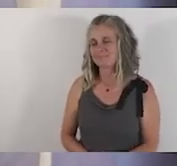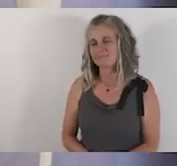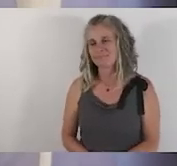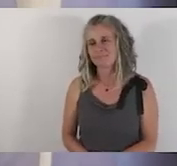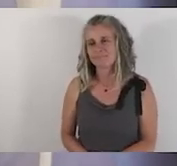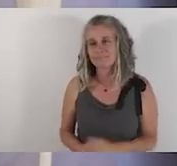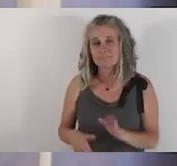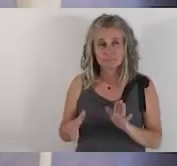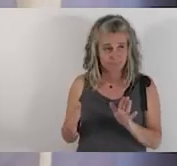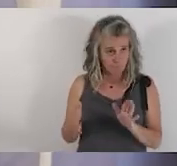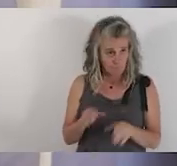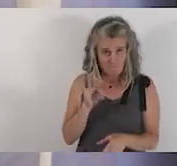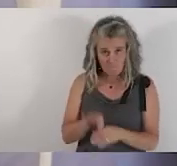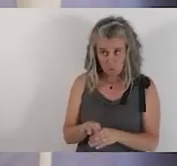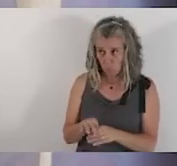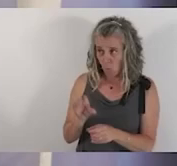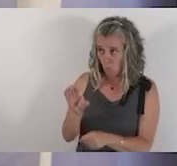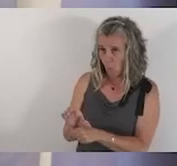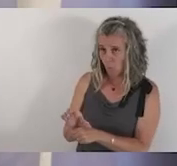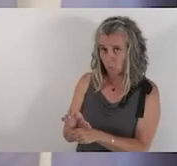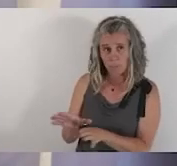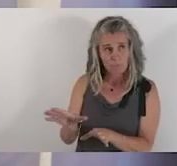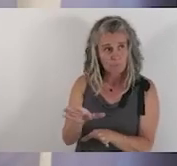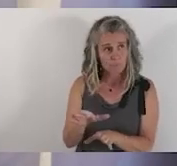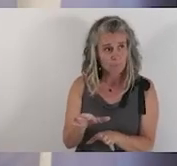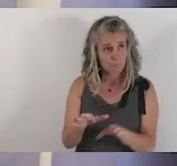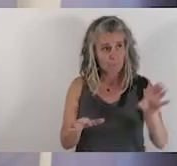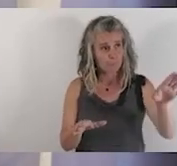Je passe au vote. Y a-t-il des contre ?